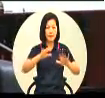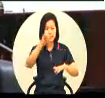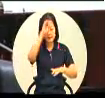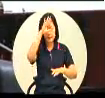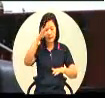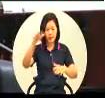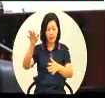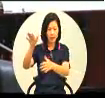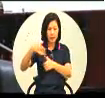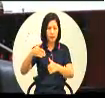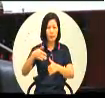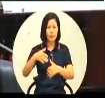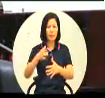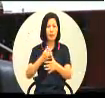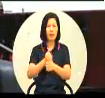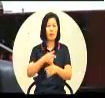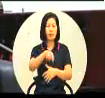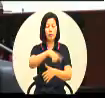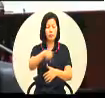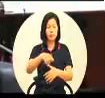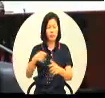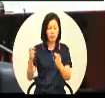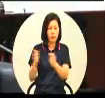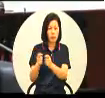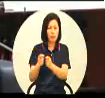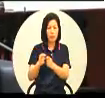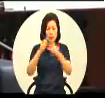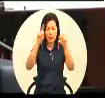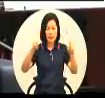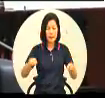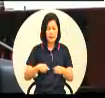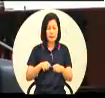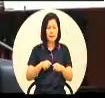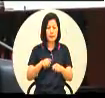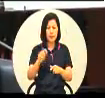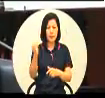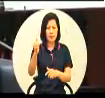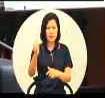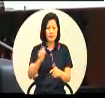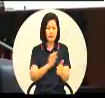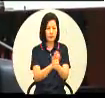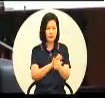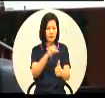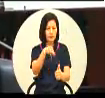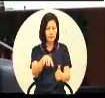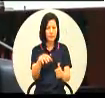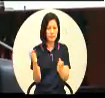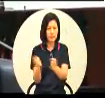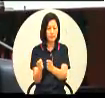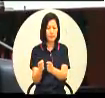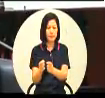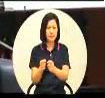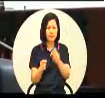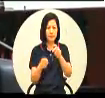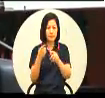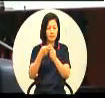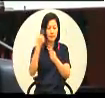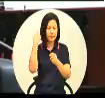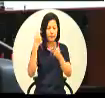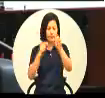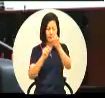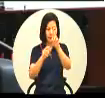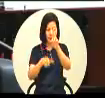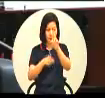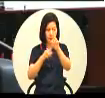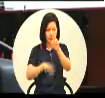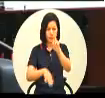员的服务处的隔壁，紧邻我们的张生武议员的服务处。在我们去年的时候十一月到现在大概刚